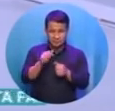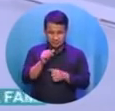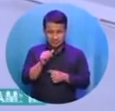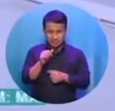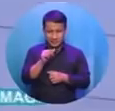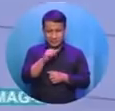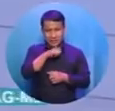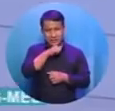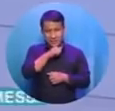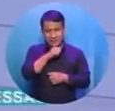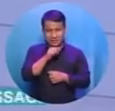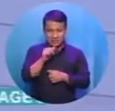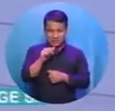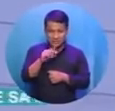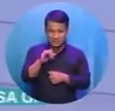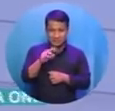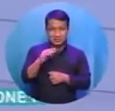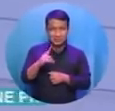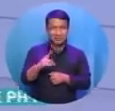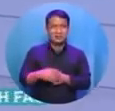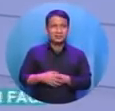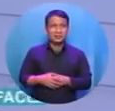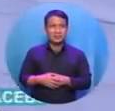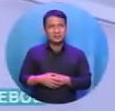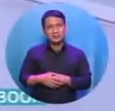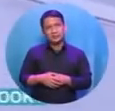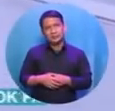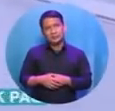yun! Okay. Kaya? Okay.